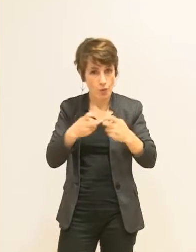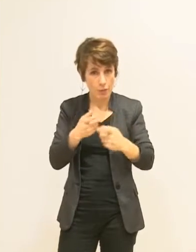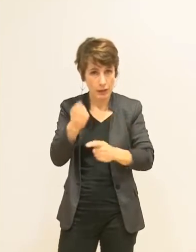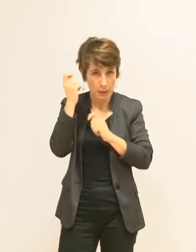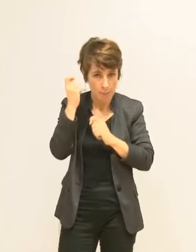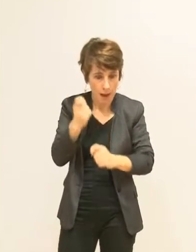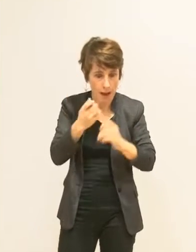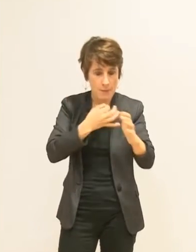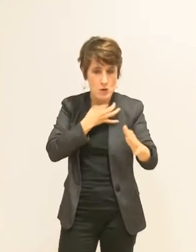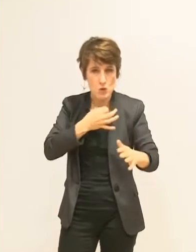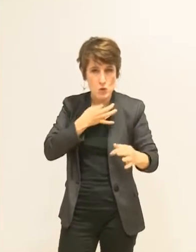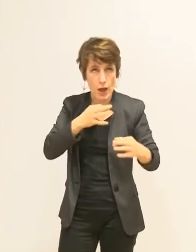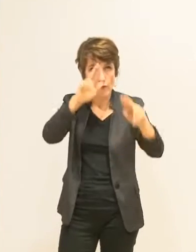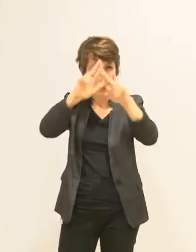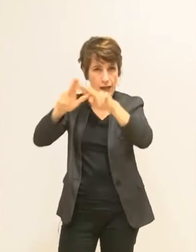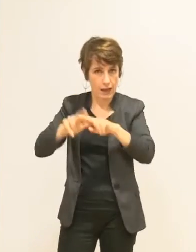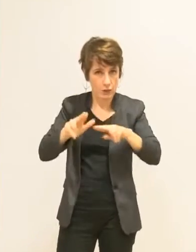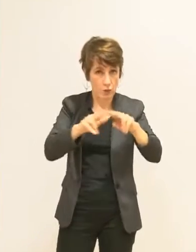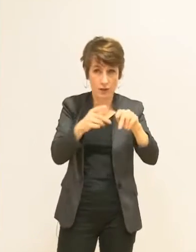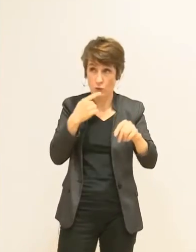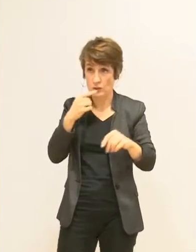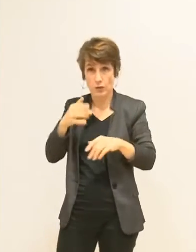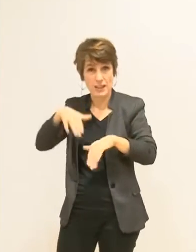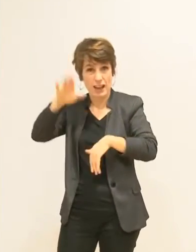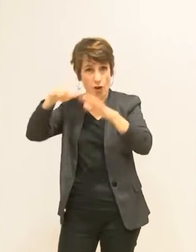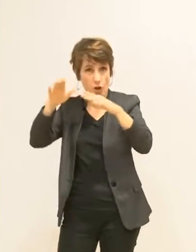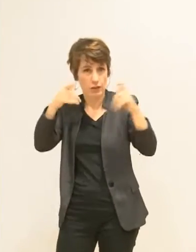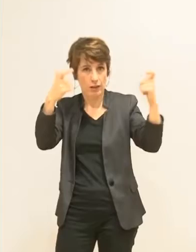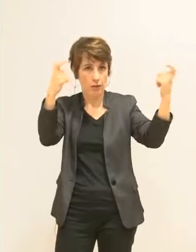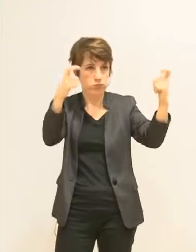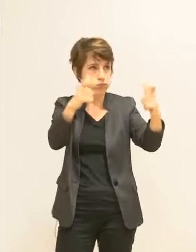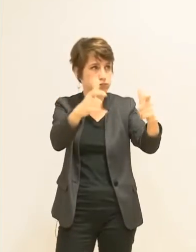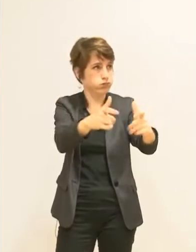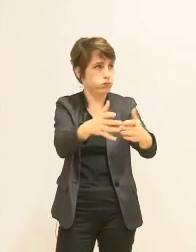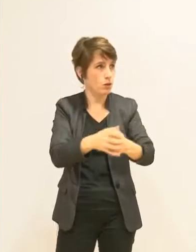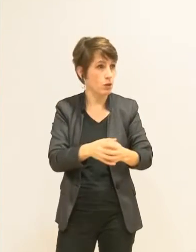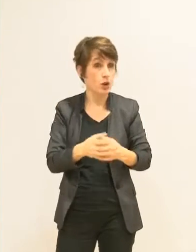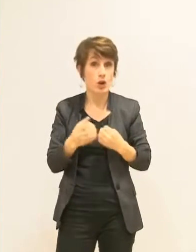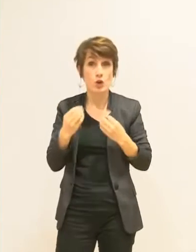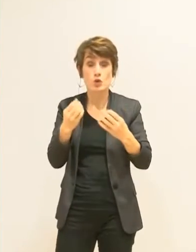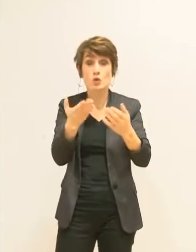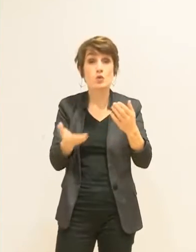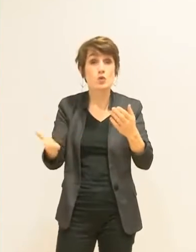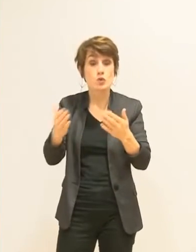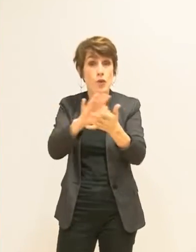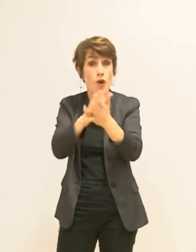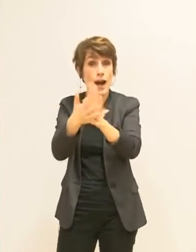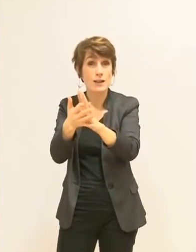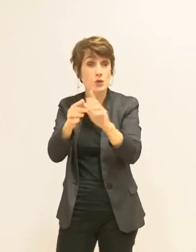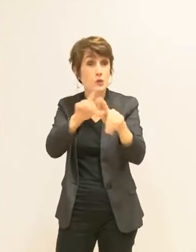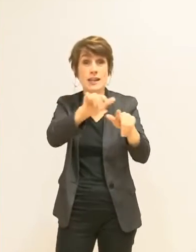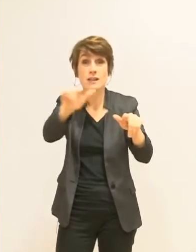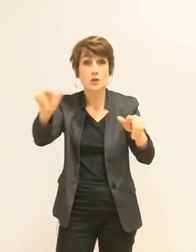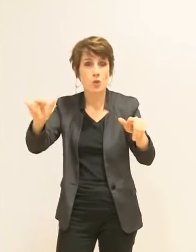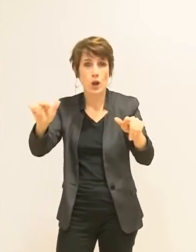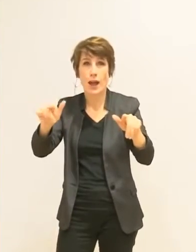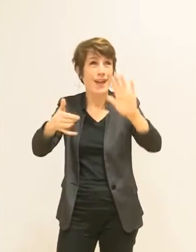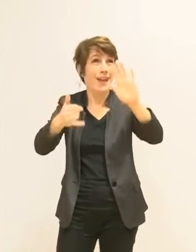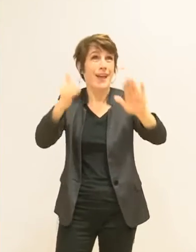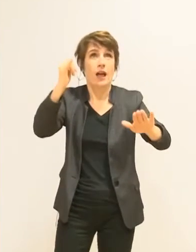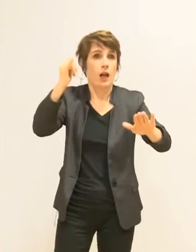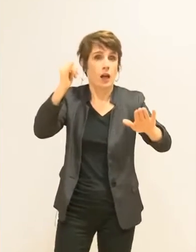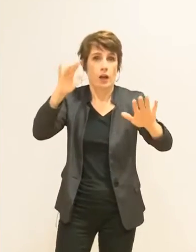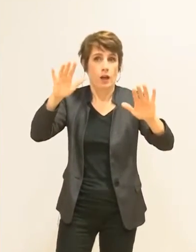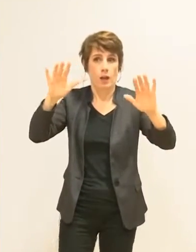de la rénovation. On a nettement pu noter que la plupart des associations ne sont pas calibrées pour candidater sur des projets